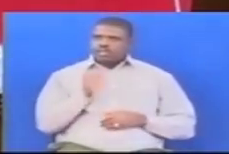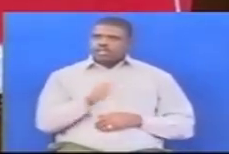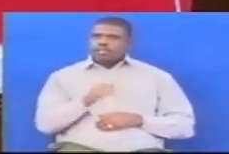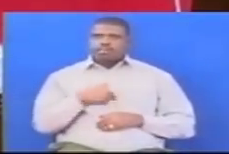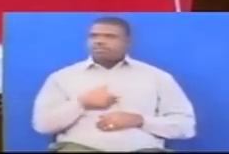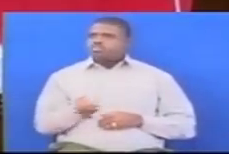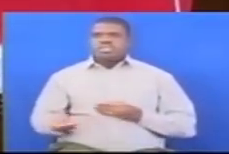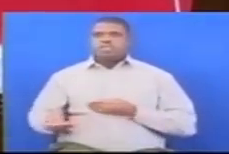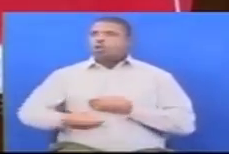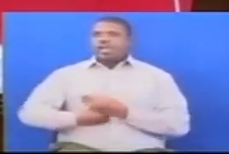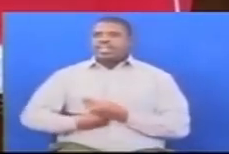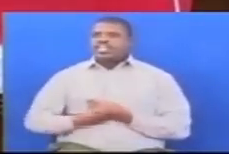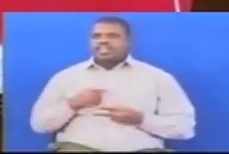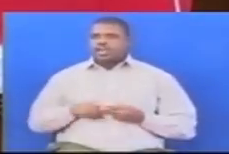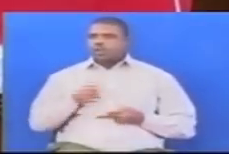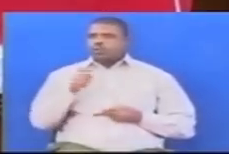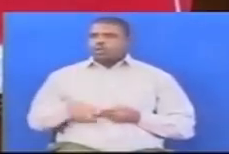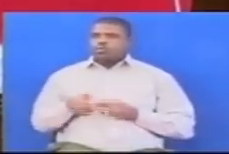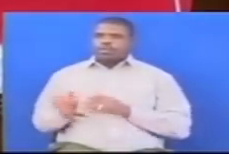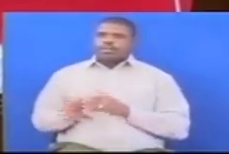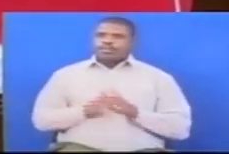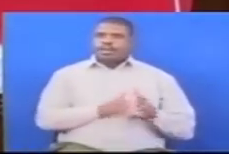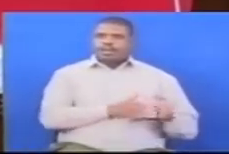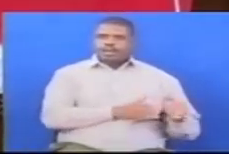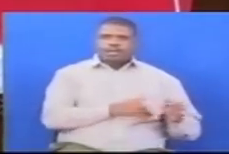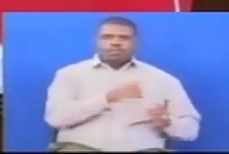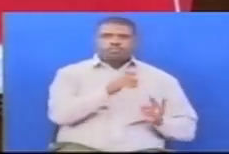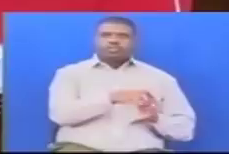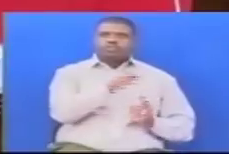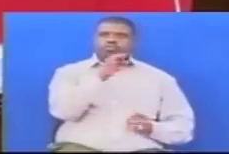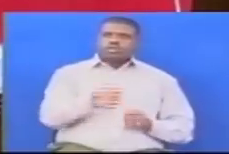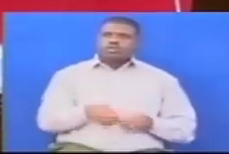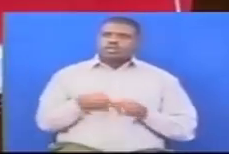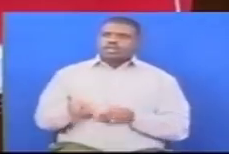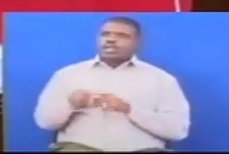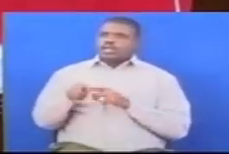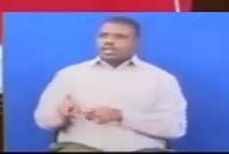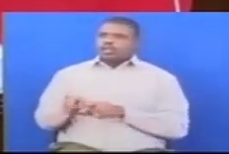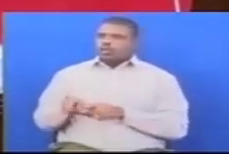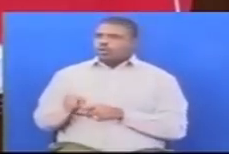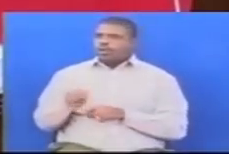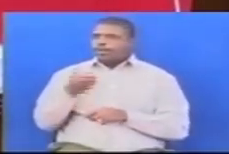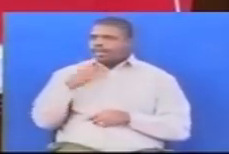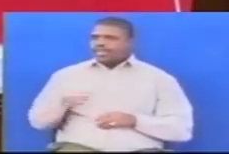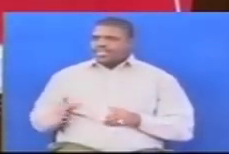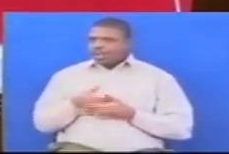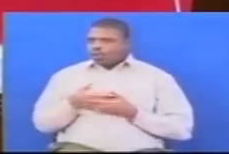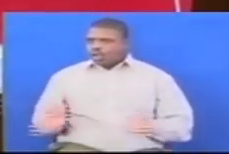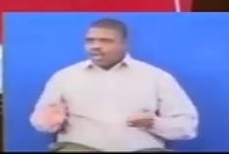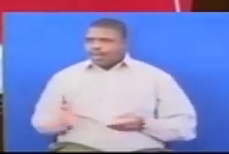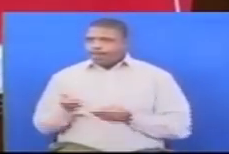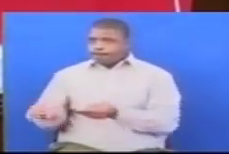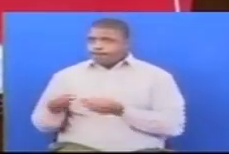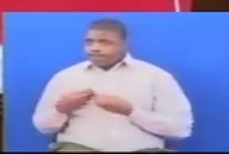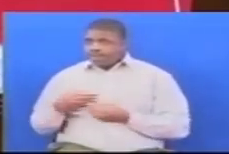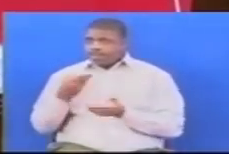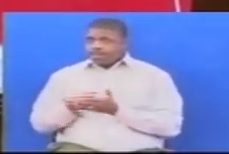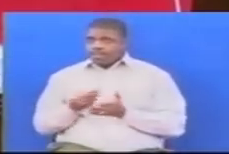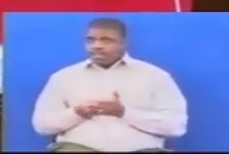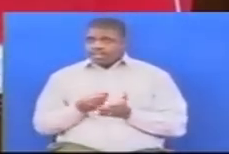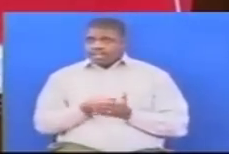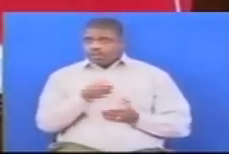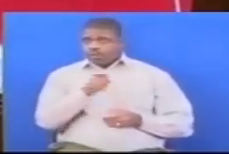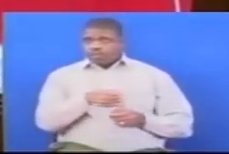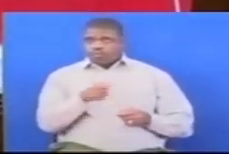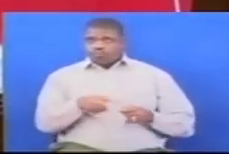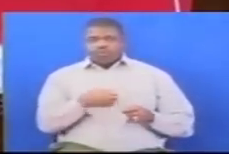siongeki. Wananchi wangu wamejipanga foleni kunichagua ni watetee. Leo na Manyere hawana maji. Mnipe pesa wananchi waangamie kupata maji kwa